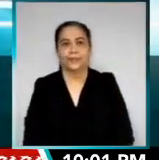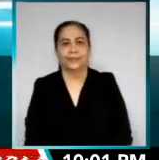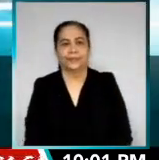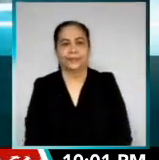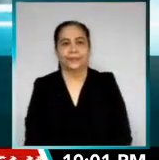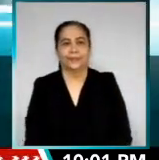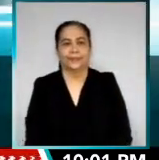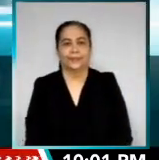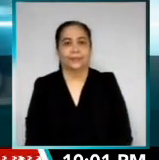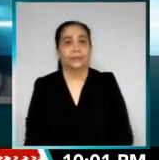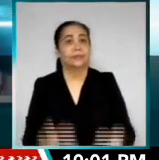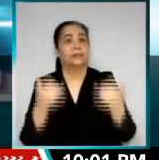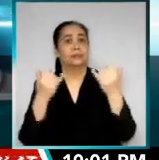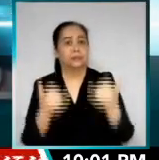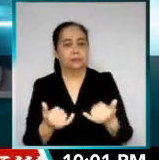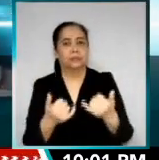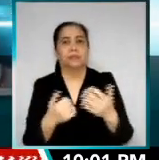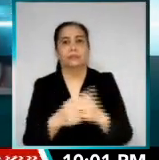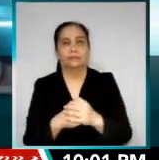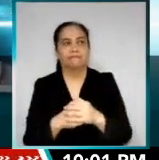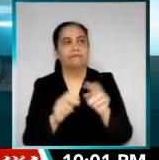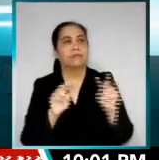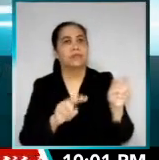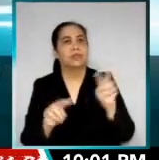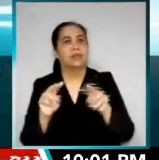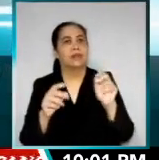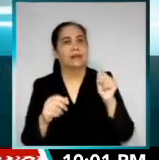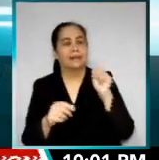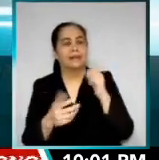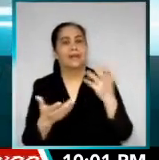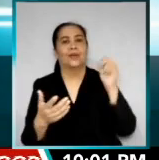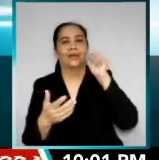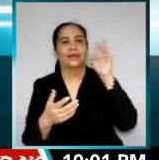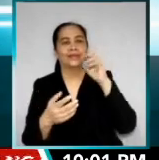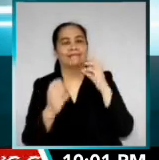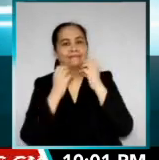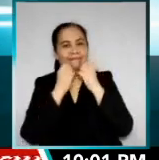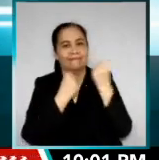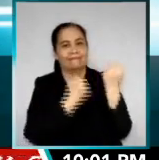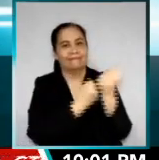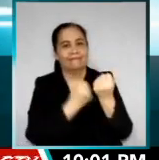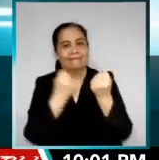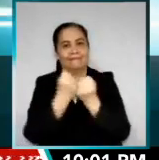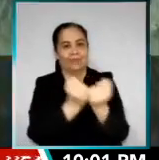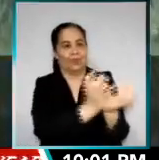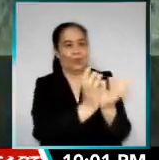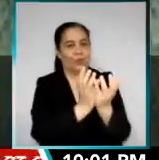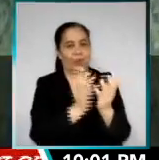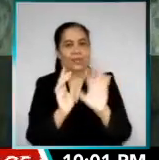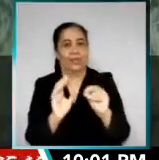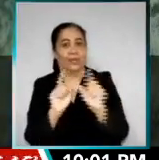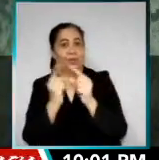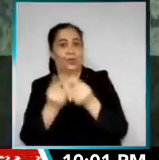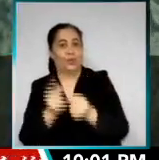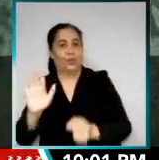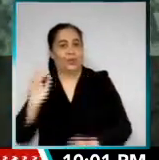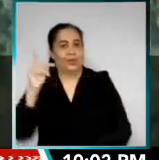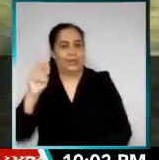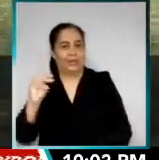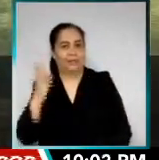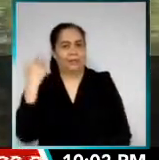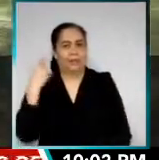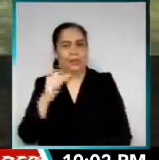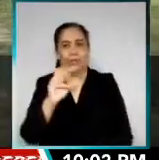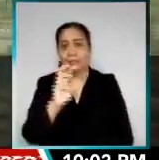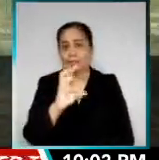Ngayon, unti-unti nang nakikita ang bunga ng pinagsamang sikap na lokal na komunidad at grupo ni KM. Taong 2016, opisyal